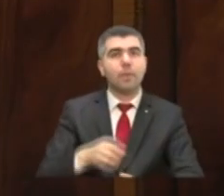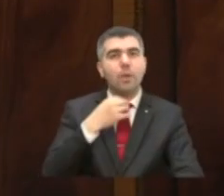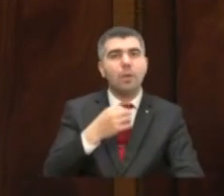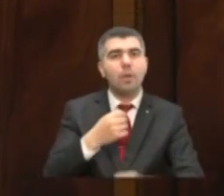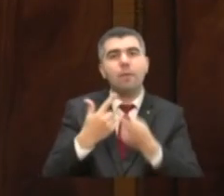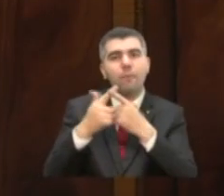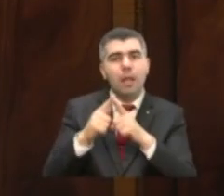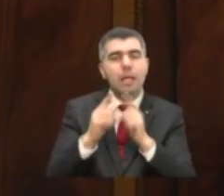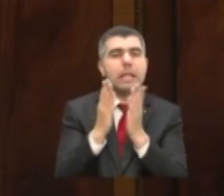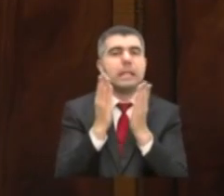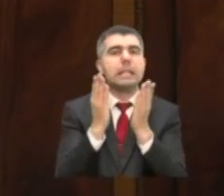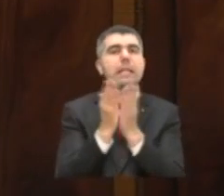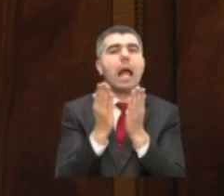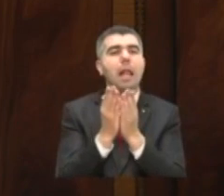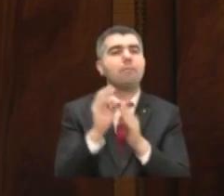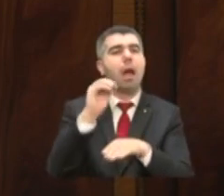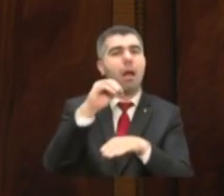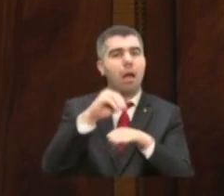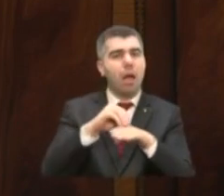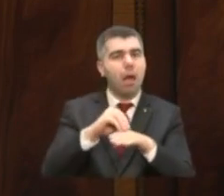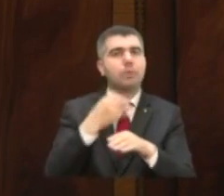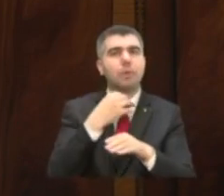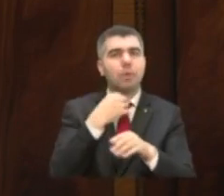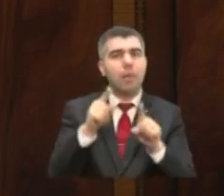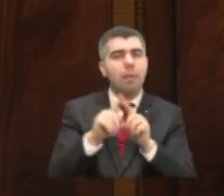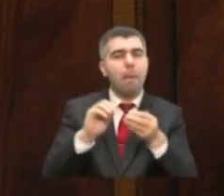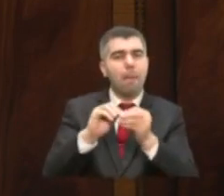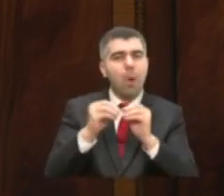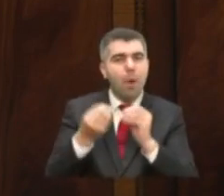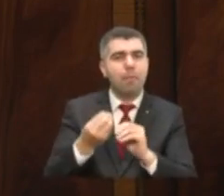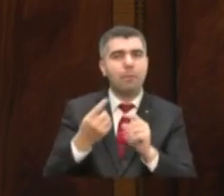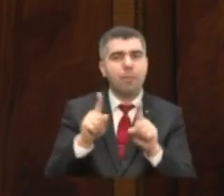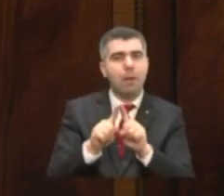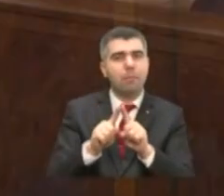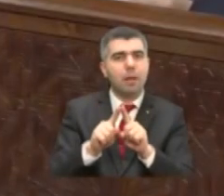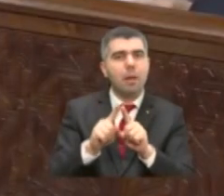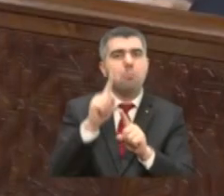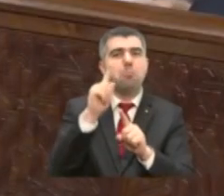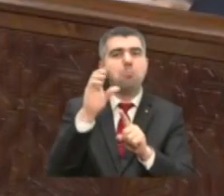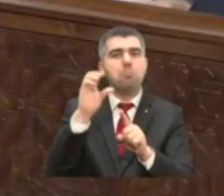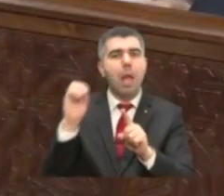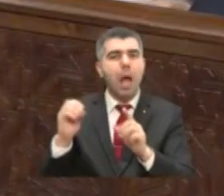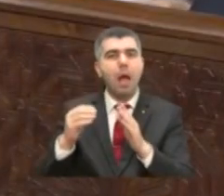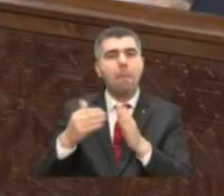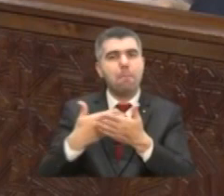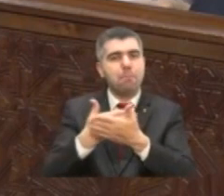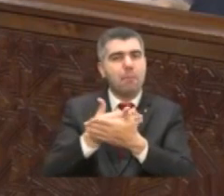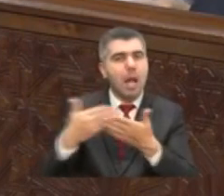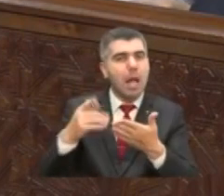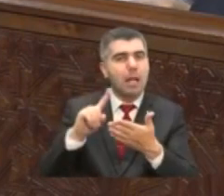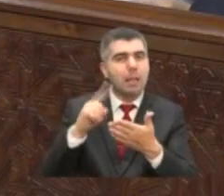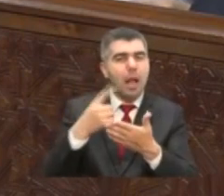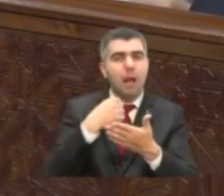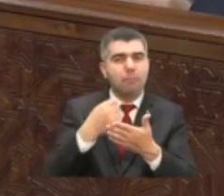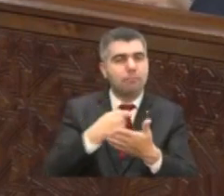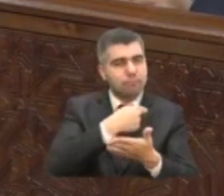لقطاع التعليم، لذلك أنه رغم مئات المليارات التي صرفت لإصلاحه فإن المجلس الأعلى للتربية